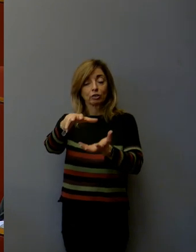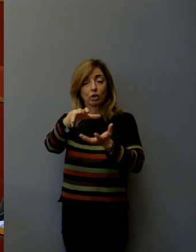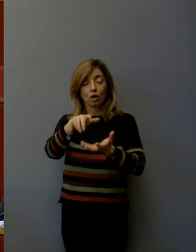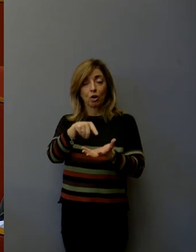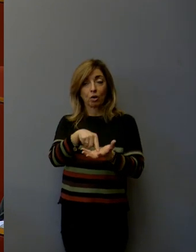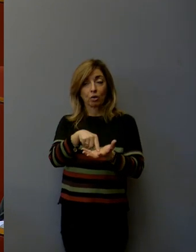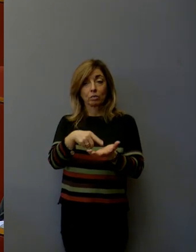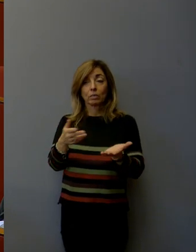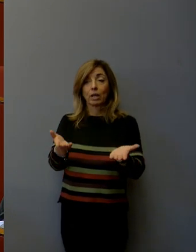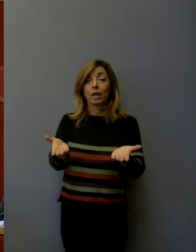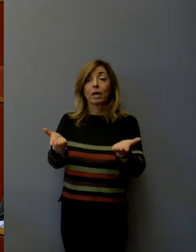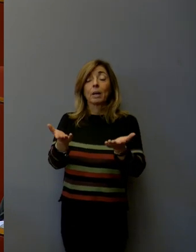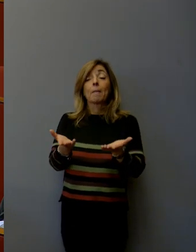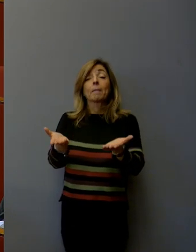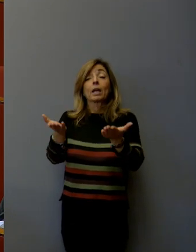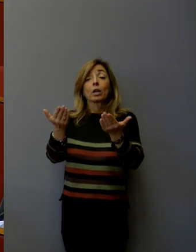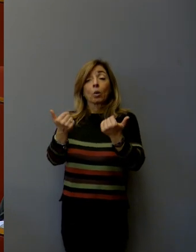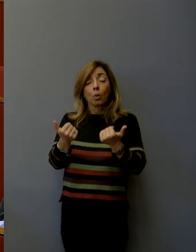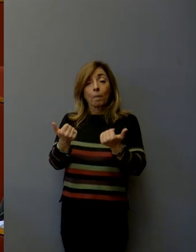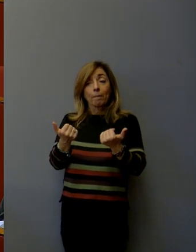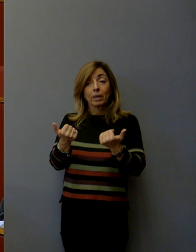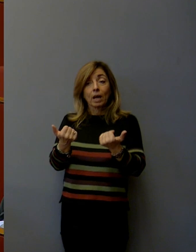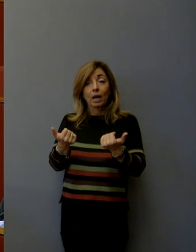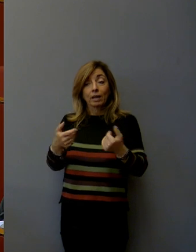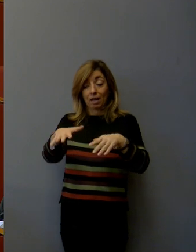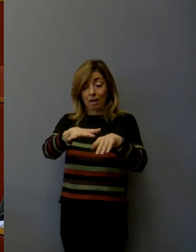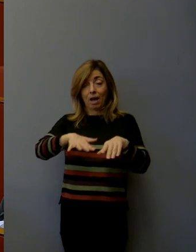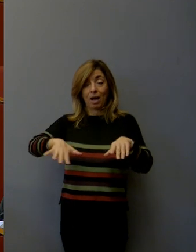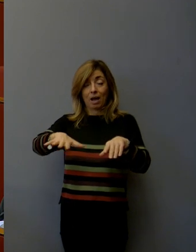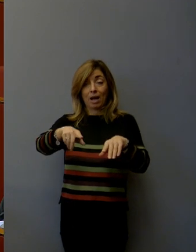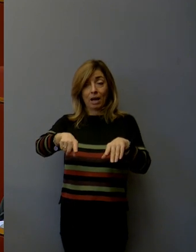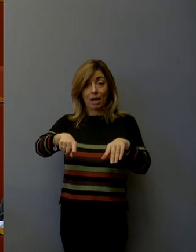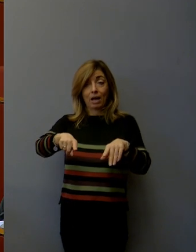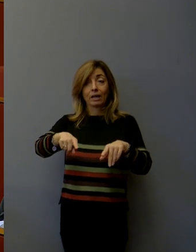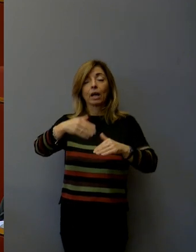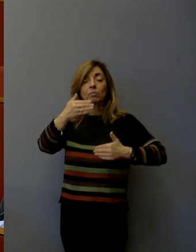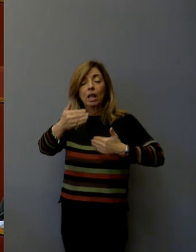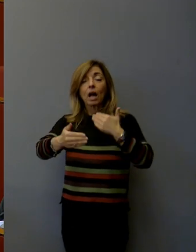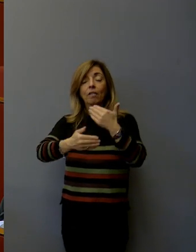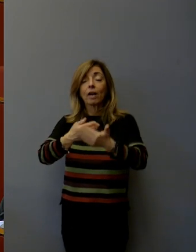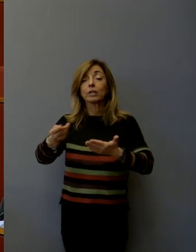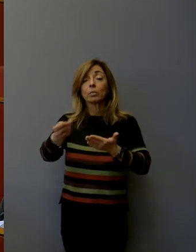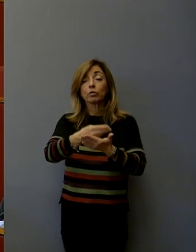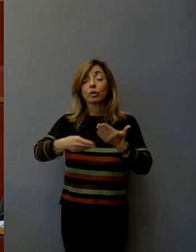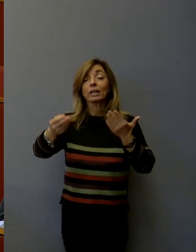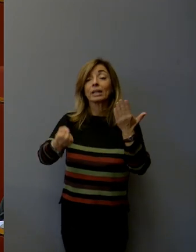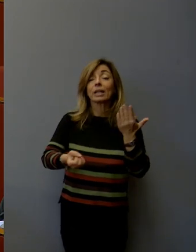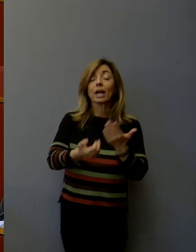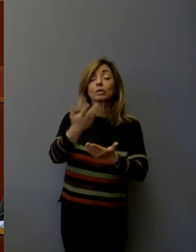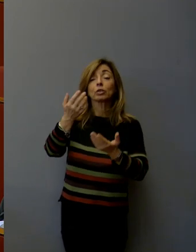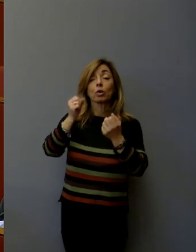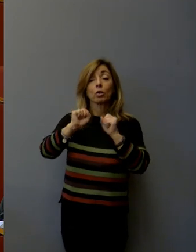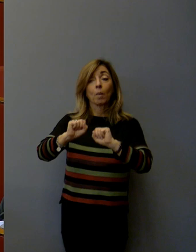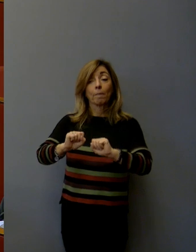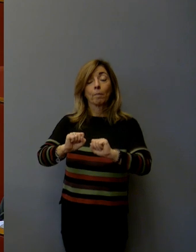per riacquisire nel patrimonio dell'amministrazione quest'area dare seguito al progetto per la realizzazione di posti auto e verde